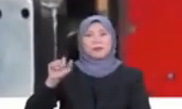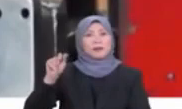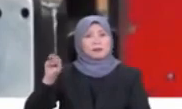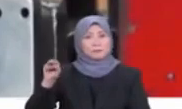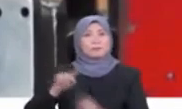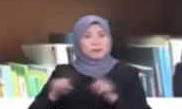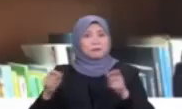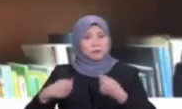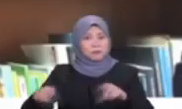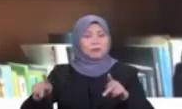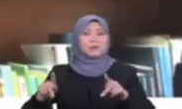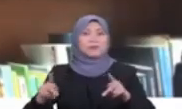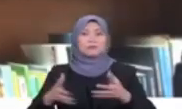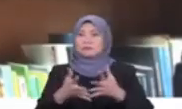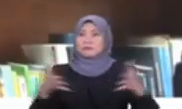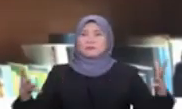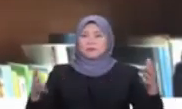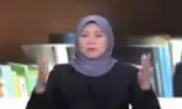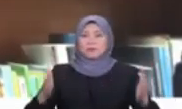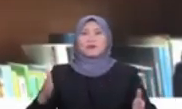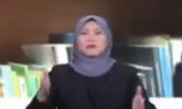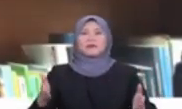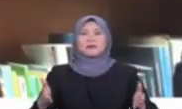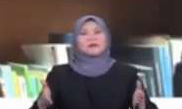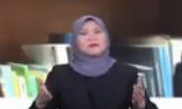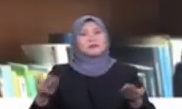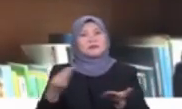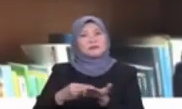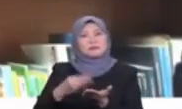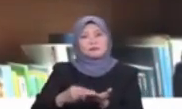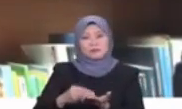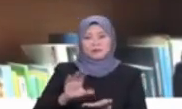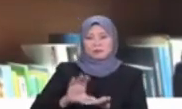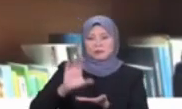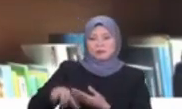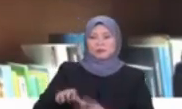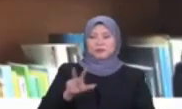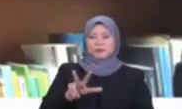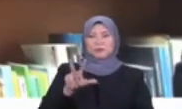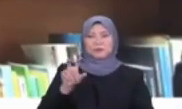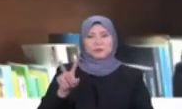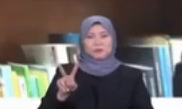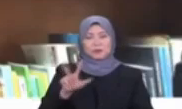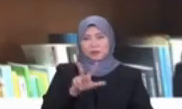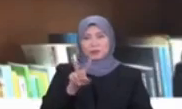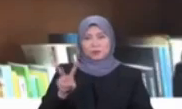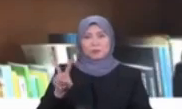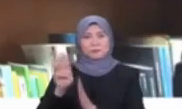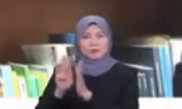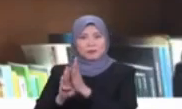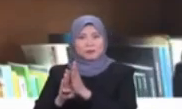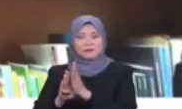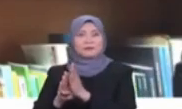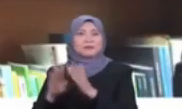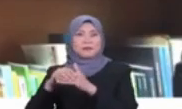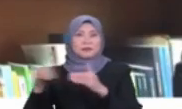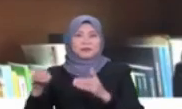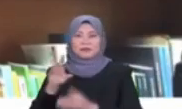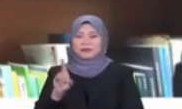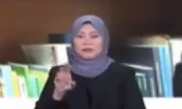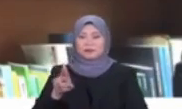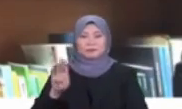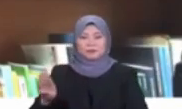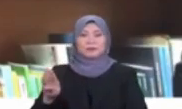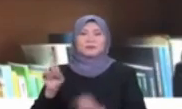dan peluang kepada ramai agar dengan perbelanjaan RM32 bilion oleh DRB, sudah pasti ini akan memberikan